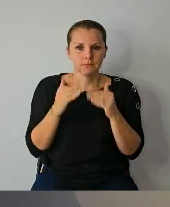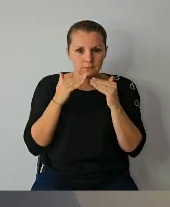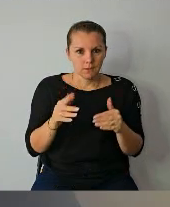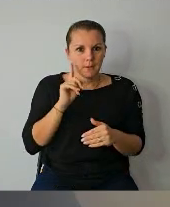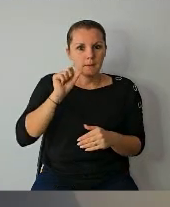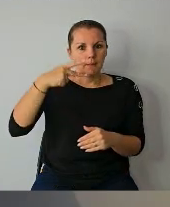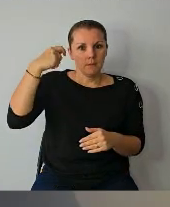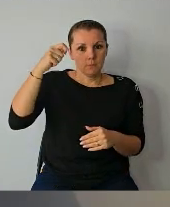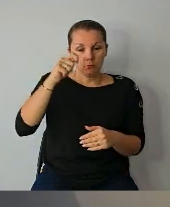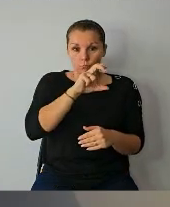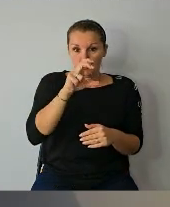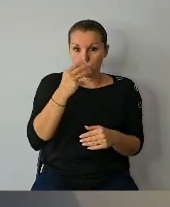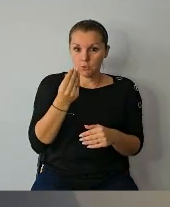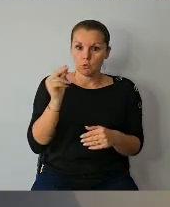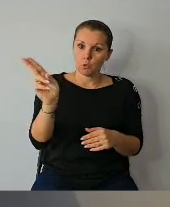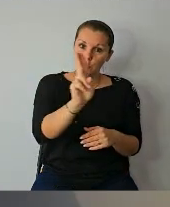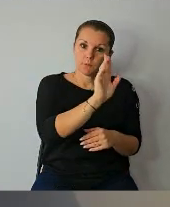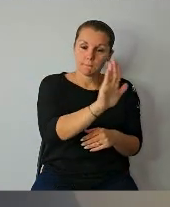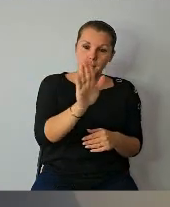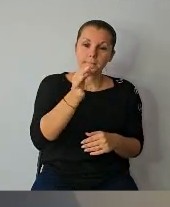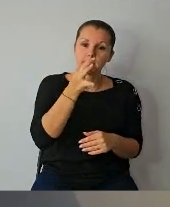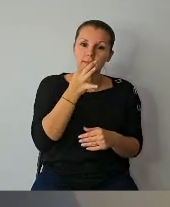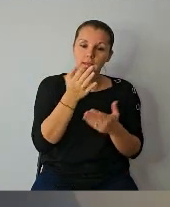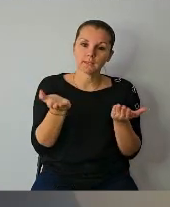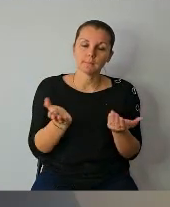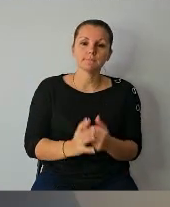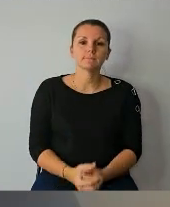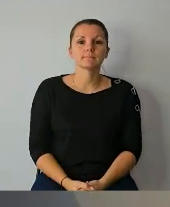Panie Burmistrzu, czy ktoś jeszcze z Państwa ma jakieś pytania?